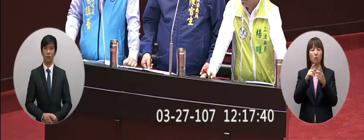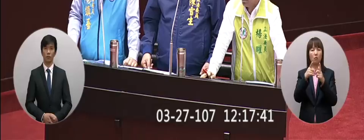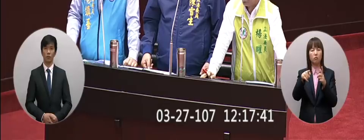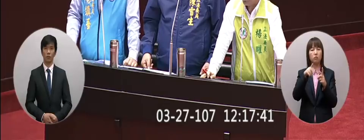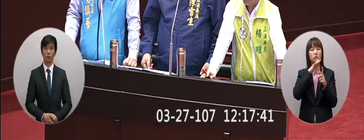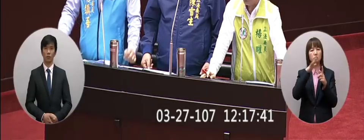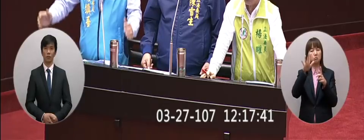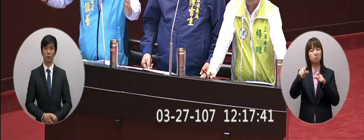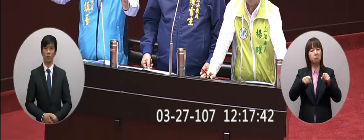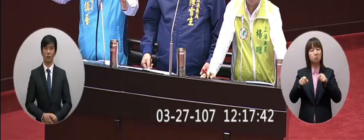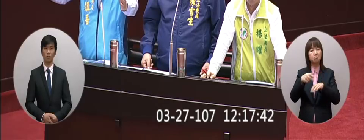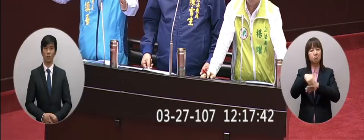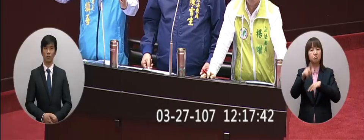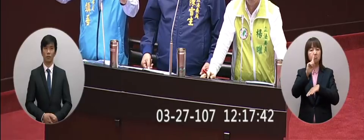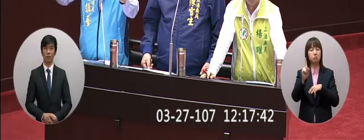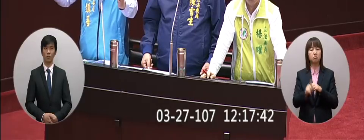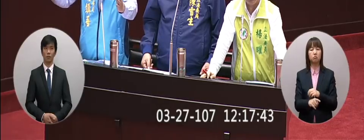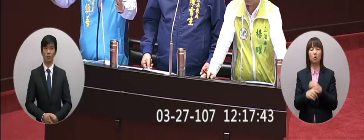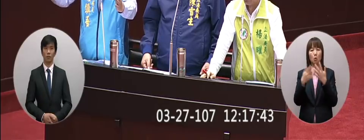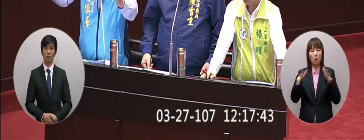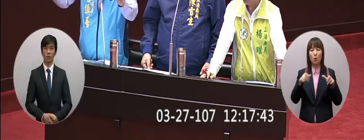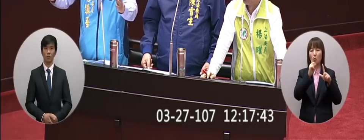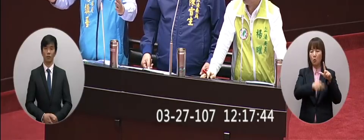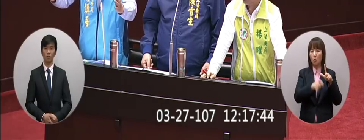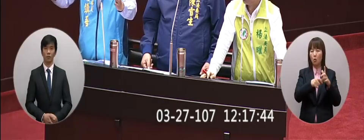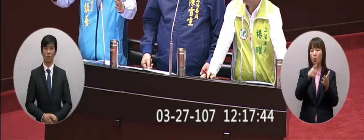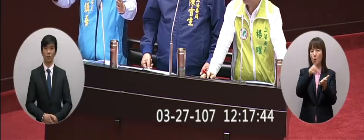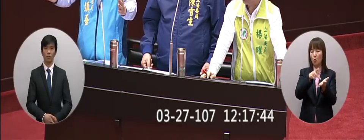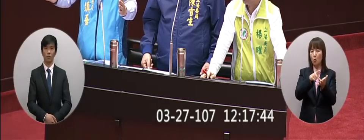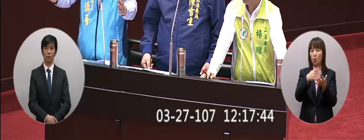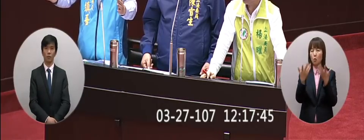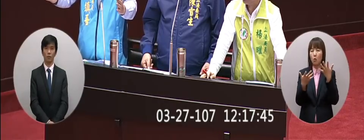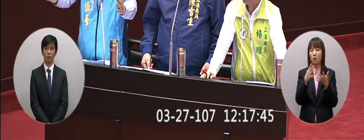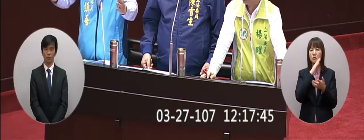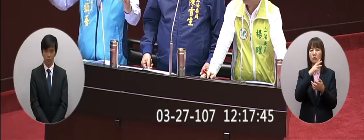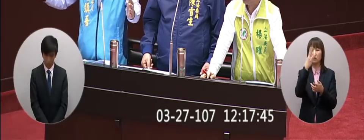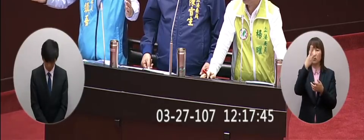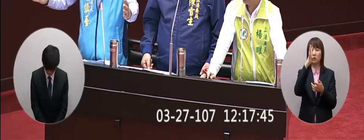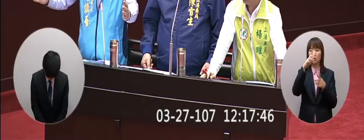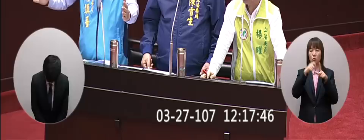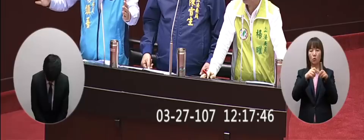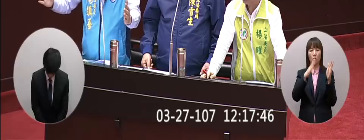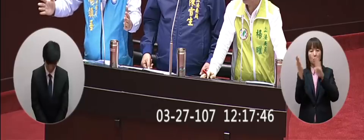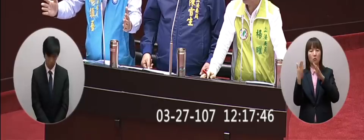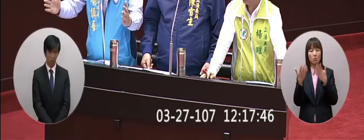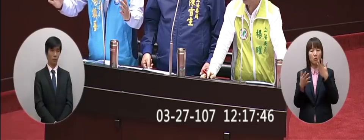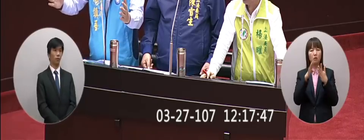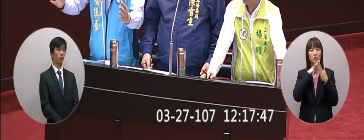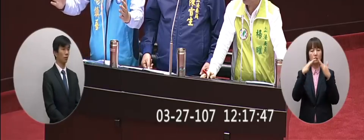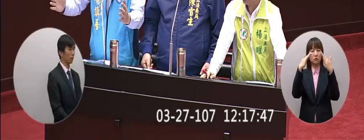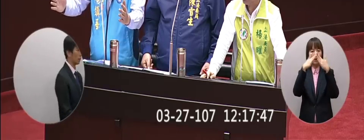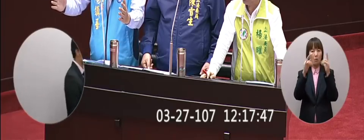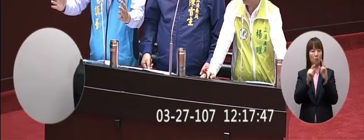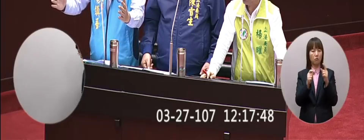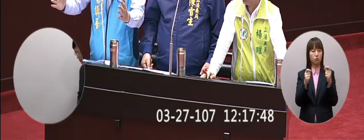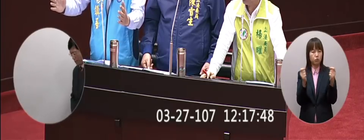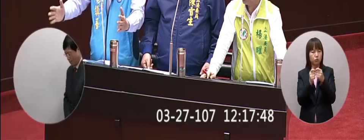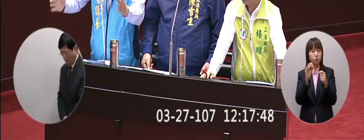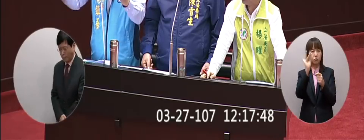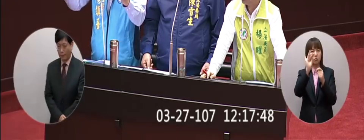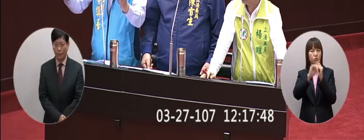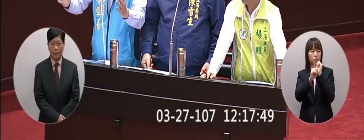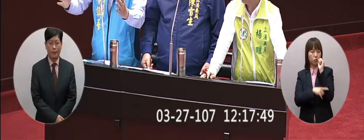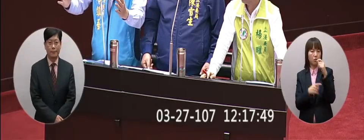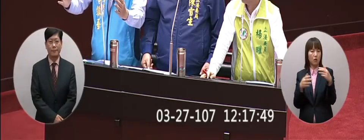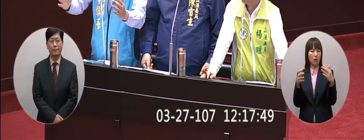是怎么处理的吗？有厂家去租了大概3到4公顷的地，就距离民宅大概一两百米而已，